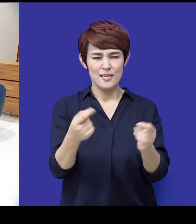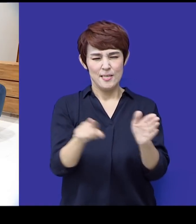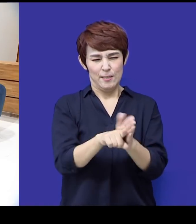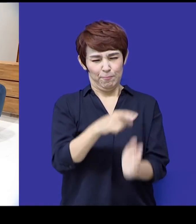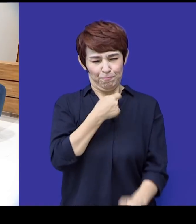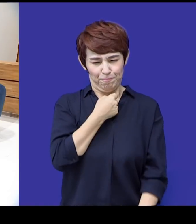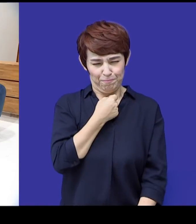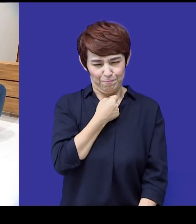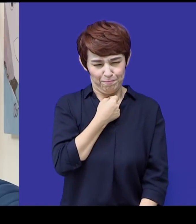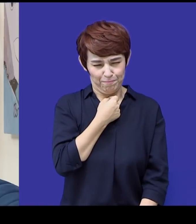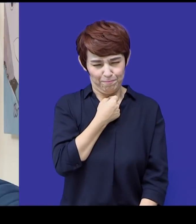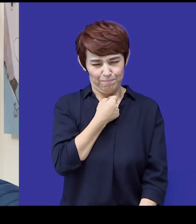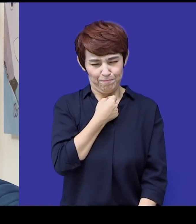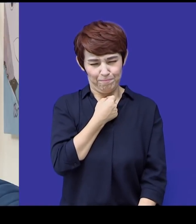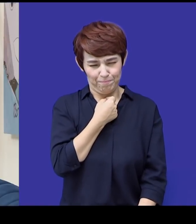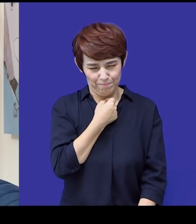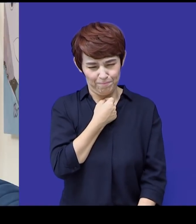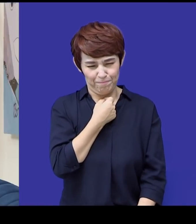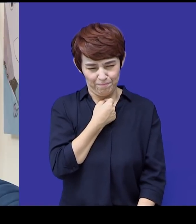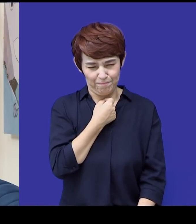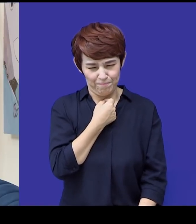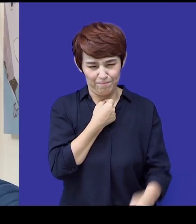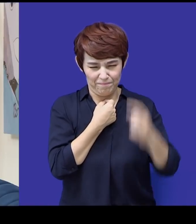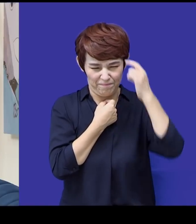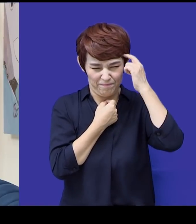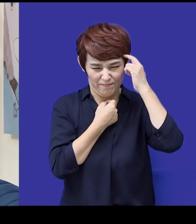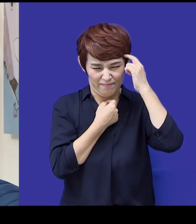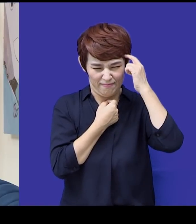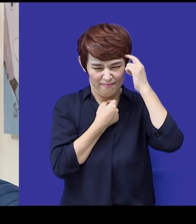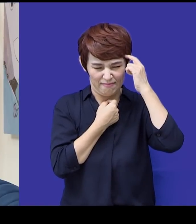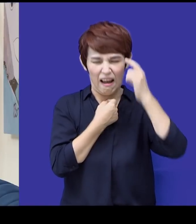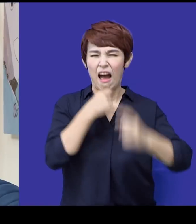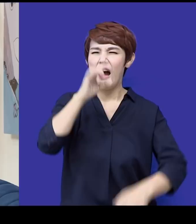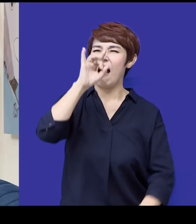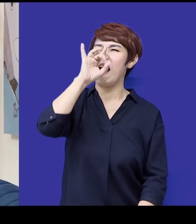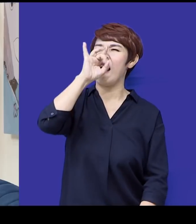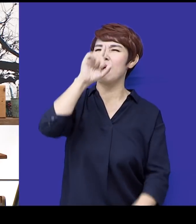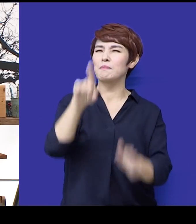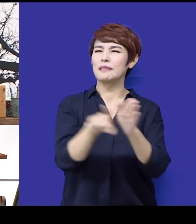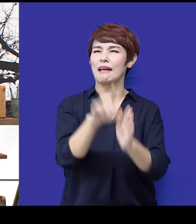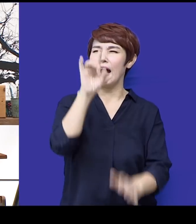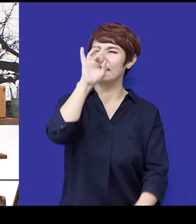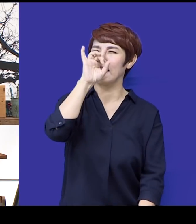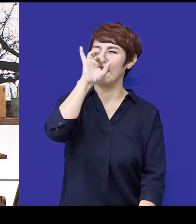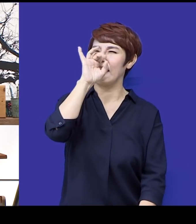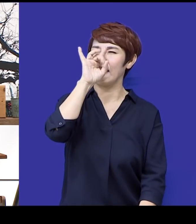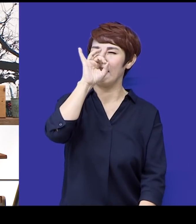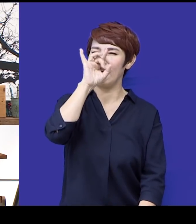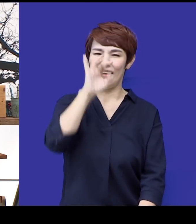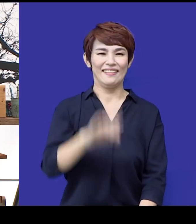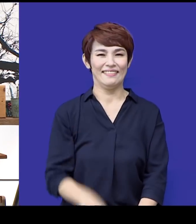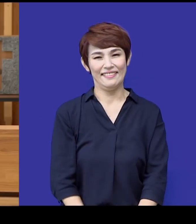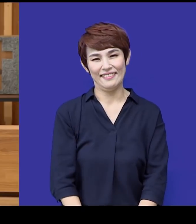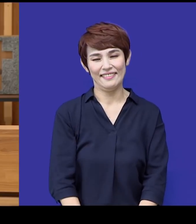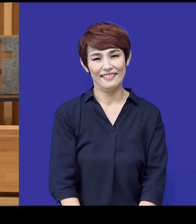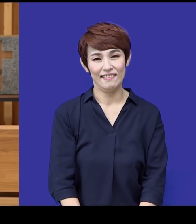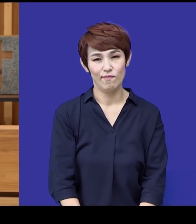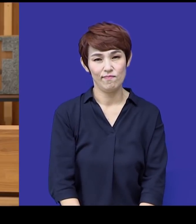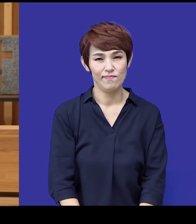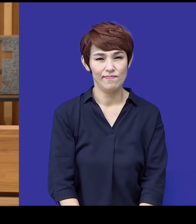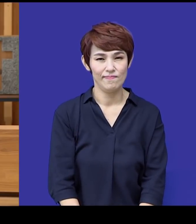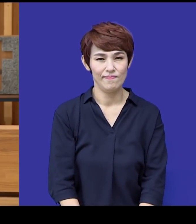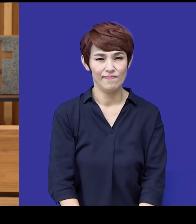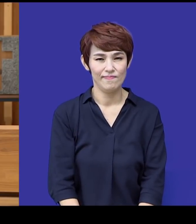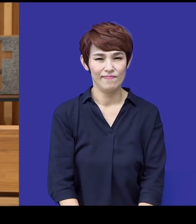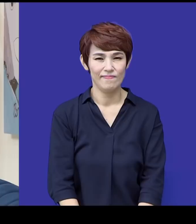되는데 콱콱 누르면 누를수록 안 믿어지는데 그런 거예요. 더 세게 튀어나오고. 네.